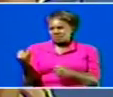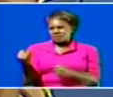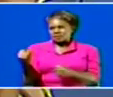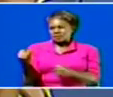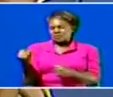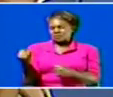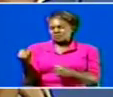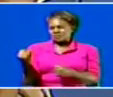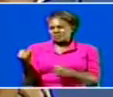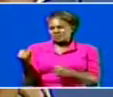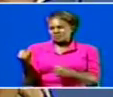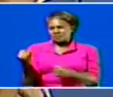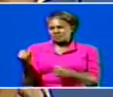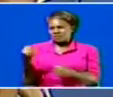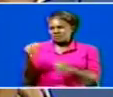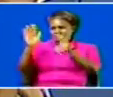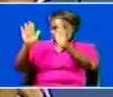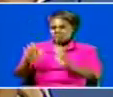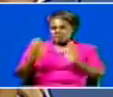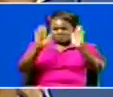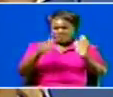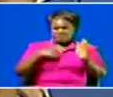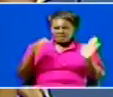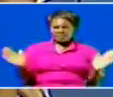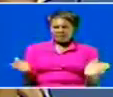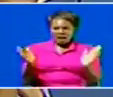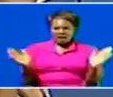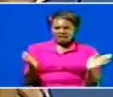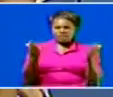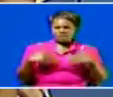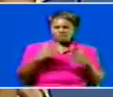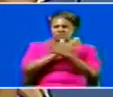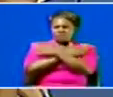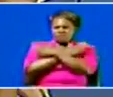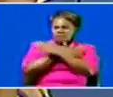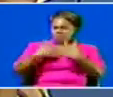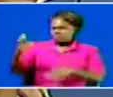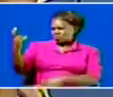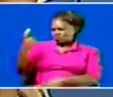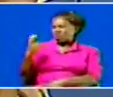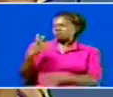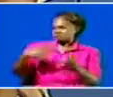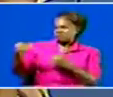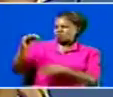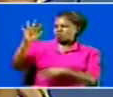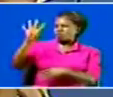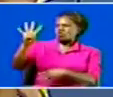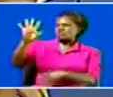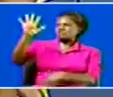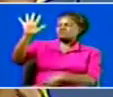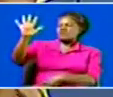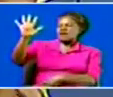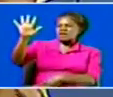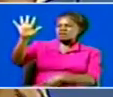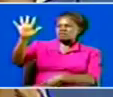Kabisa. Uh-huh. Nitafanya campaign hapa kwetu. Pia mimi nichukue mabeshte. Kama watu na watch, tunataka tuende Githurai, ile compassionate